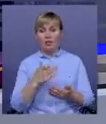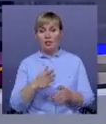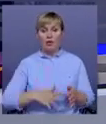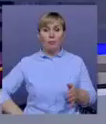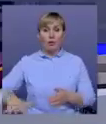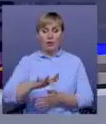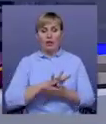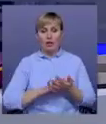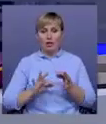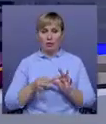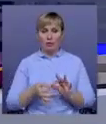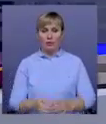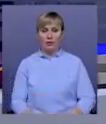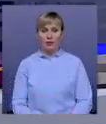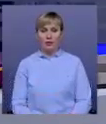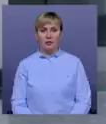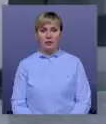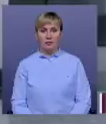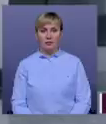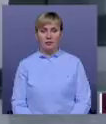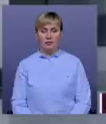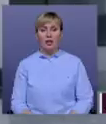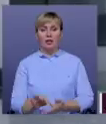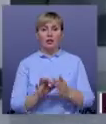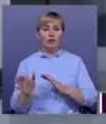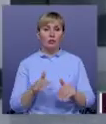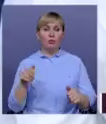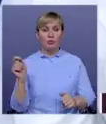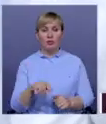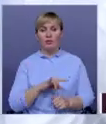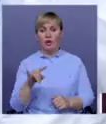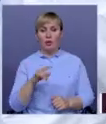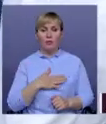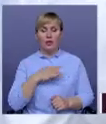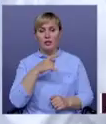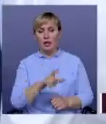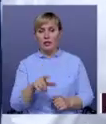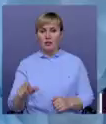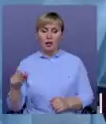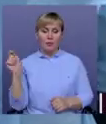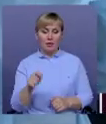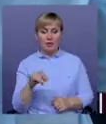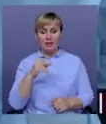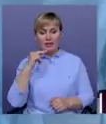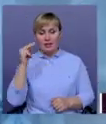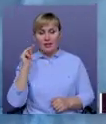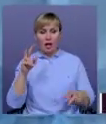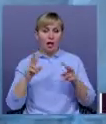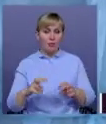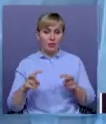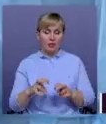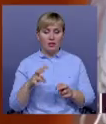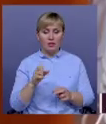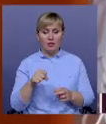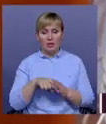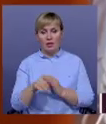пределами, знает Дина Жанабекова. Сразу после прибытия в аэропорт наших соотечественников, прибывших из Китая, обследовали на